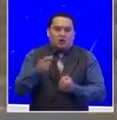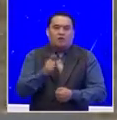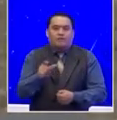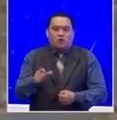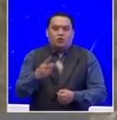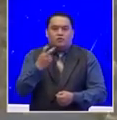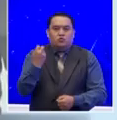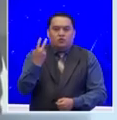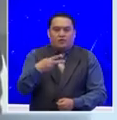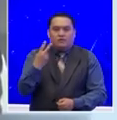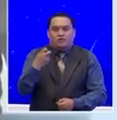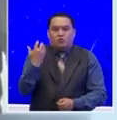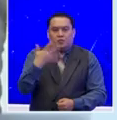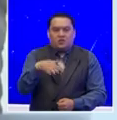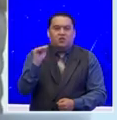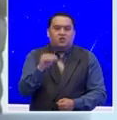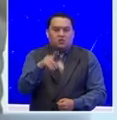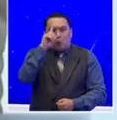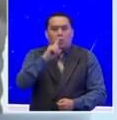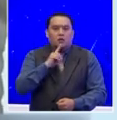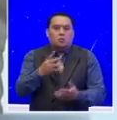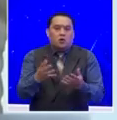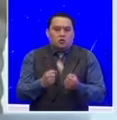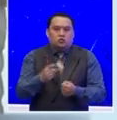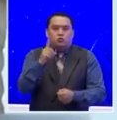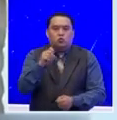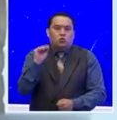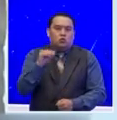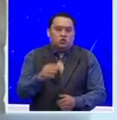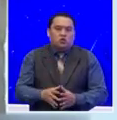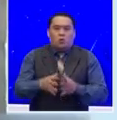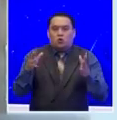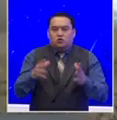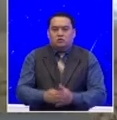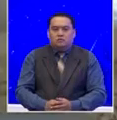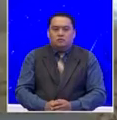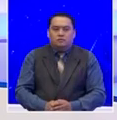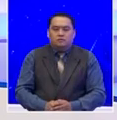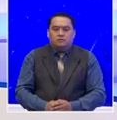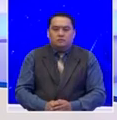обычных 220-250 тысяч в месяц получают на 100 тысяч больше.